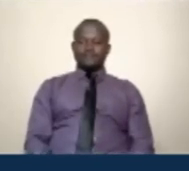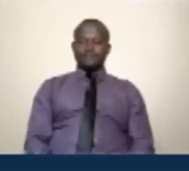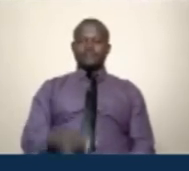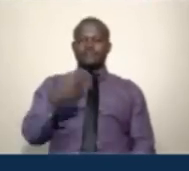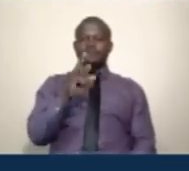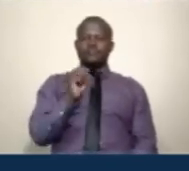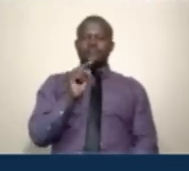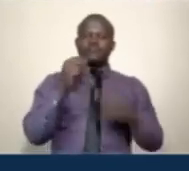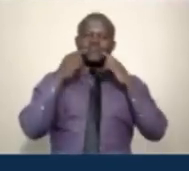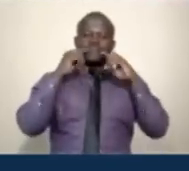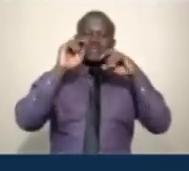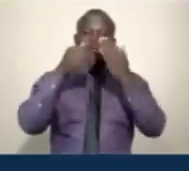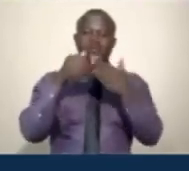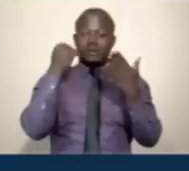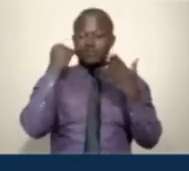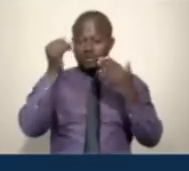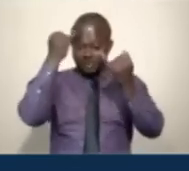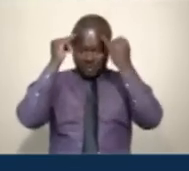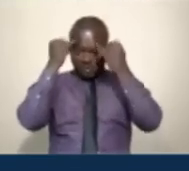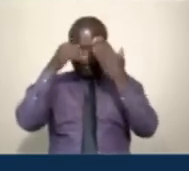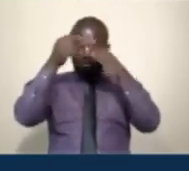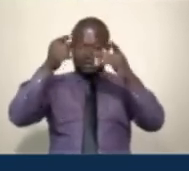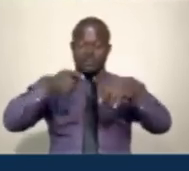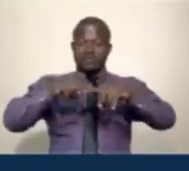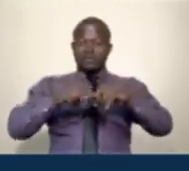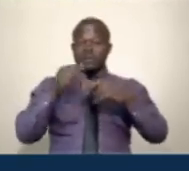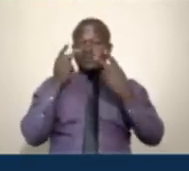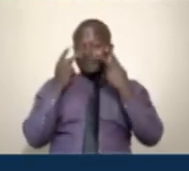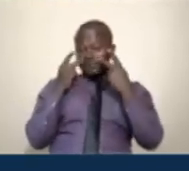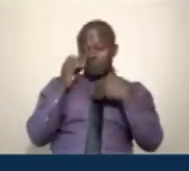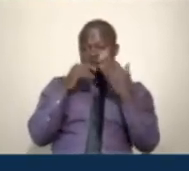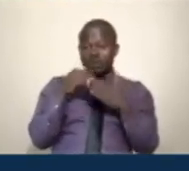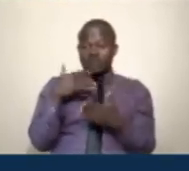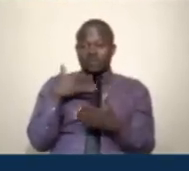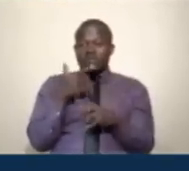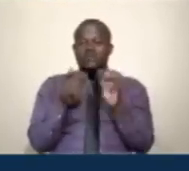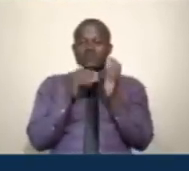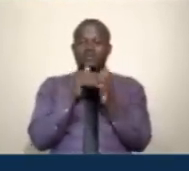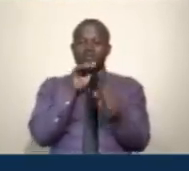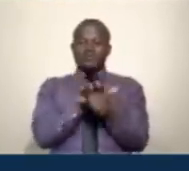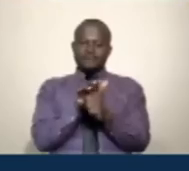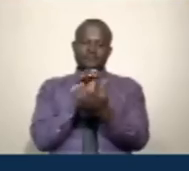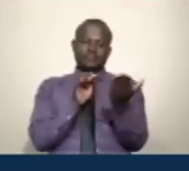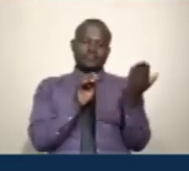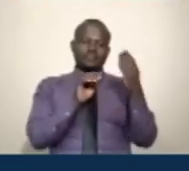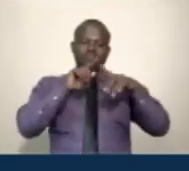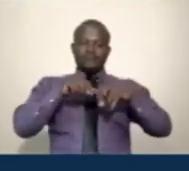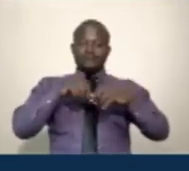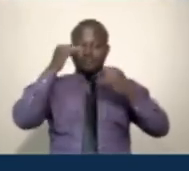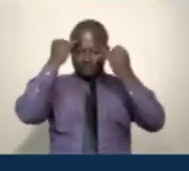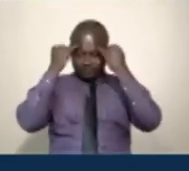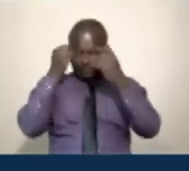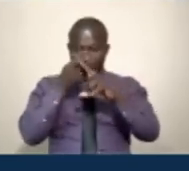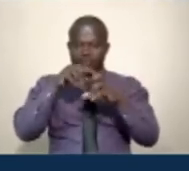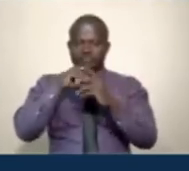Habimana kandi akomeza avuga ko nubwo hari ibitekerezo biza bitewe n'ibyo areba cyangwa yumvise, ahanini ibihangano bye abishingira ku bitekerezo